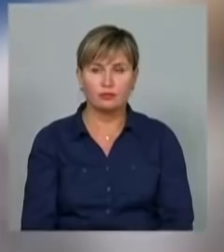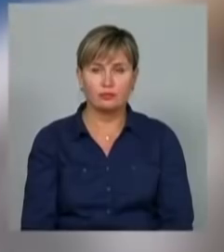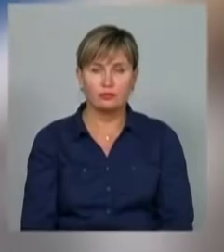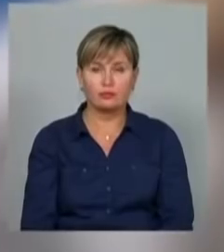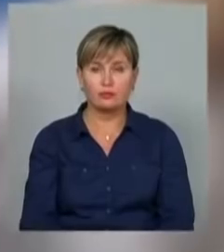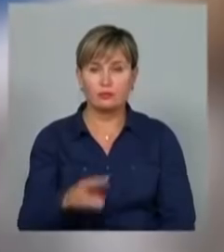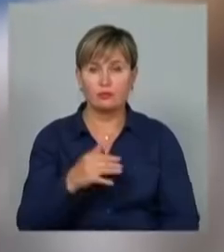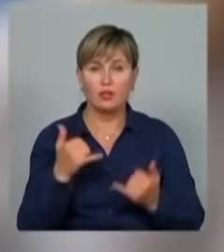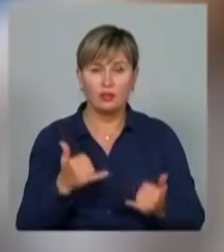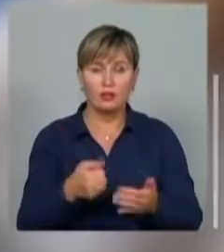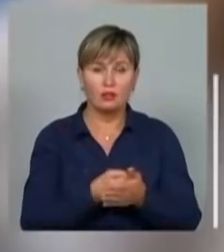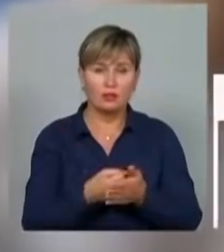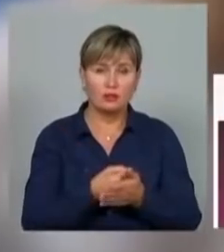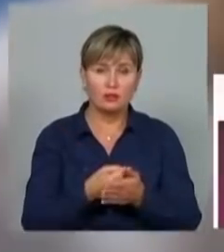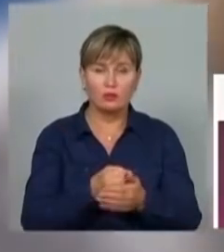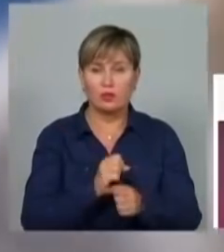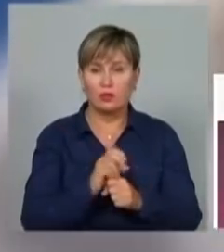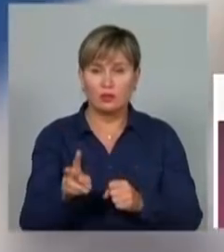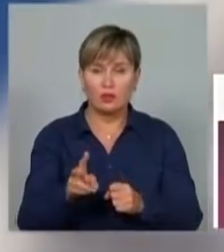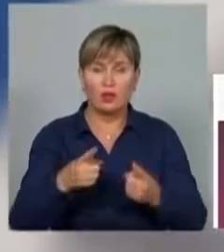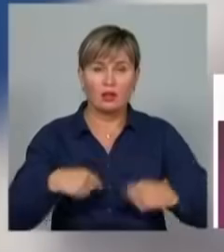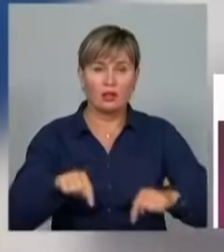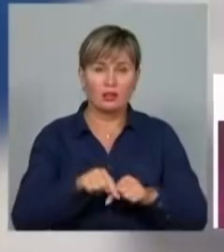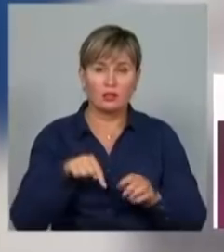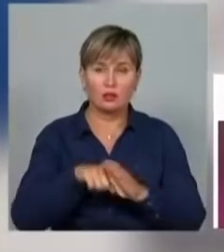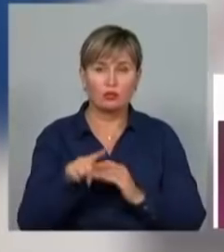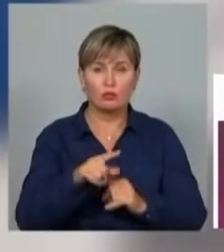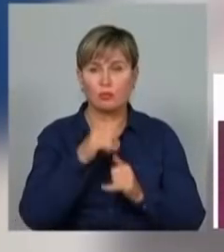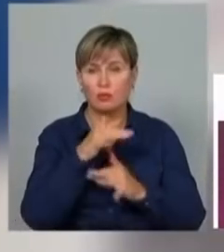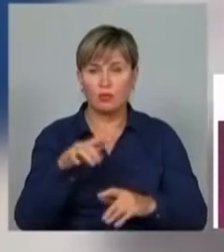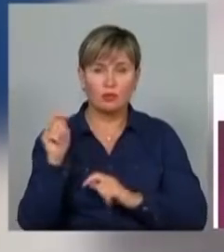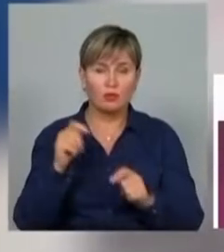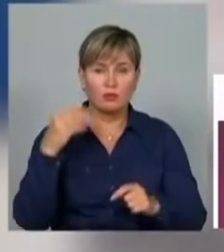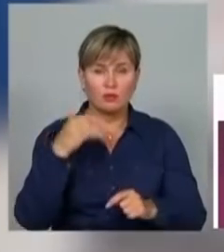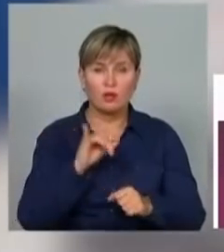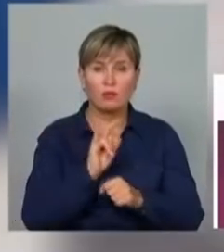Мы сейчас пытаемся добиться депортации организаторов курса, чтобы они больше не могли въехать в Турцию и